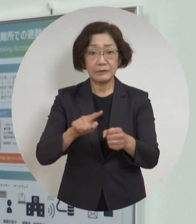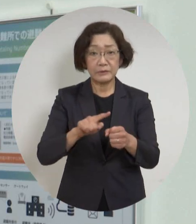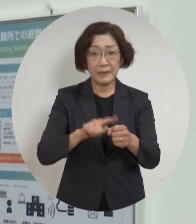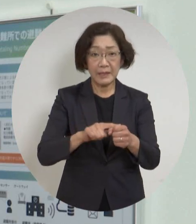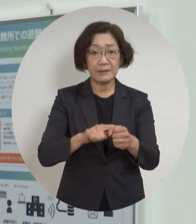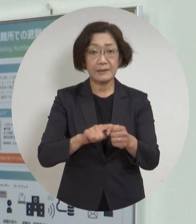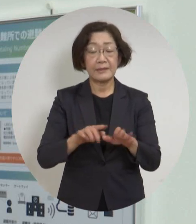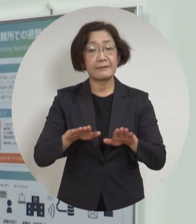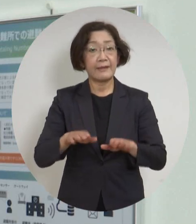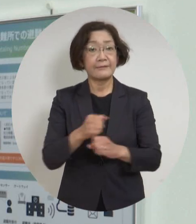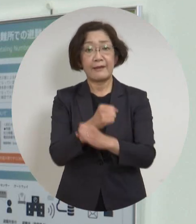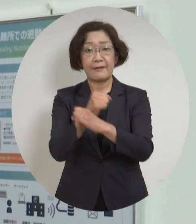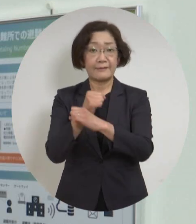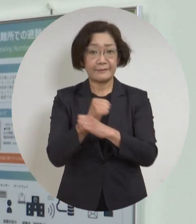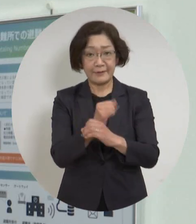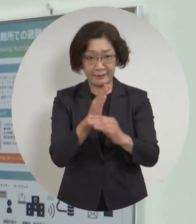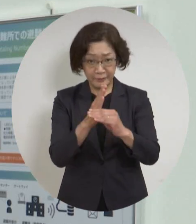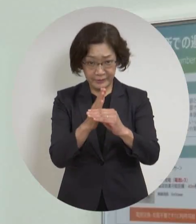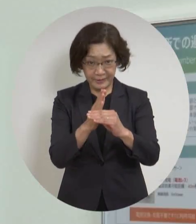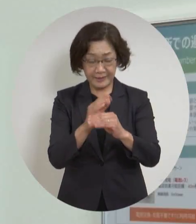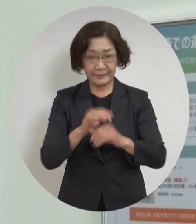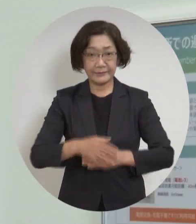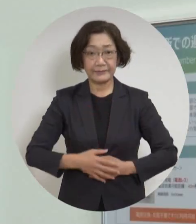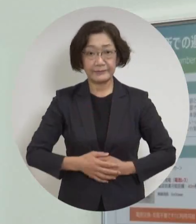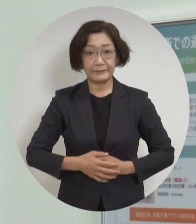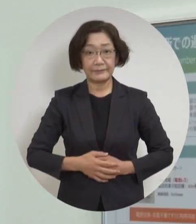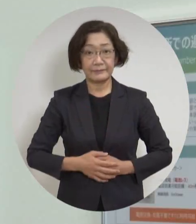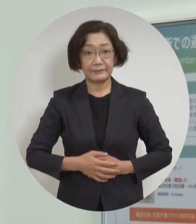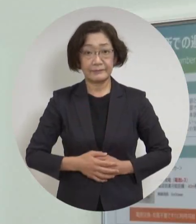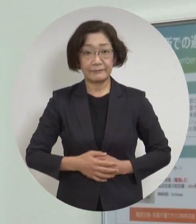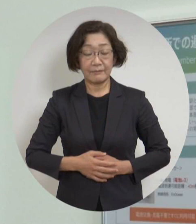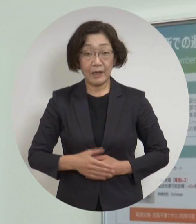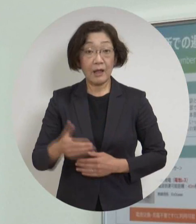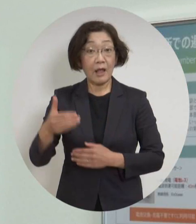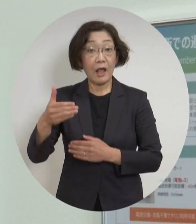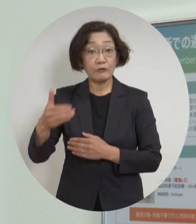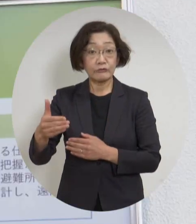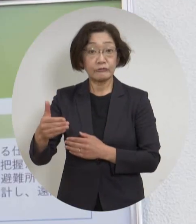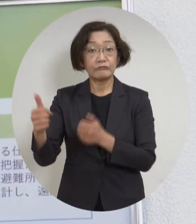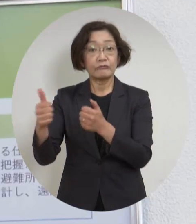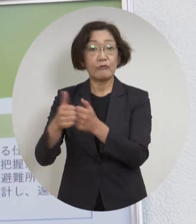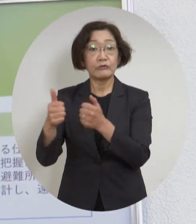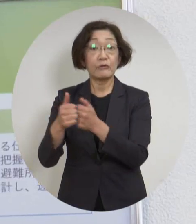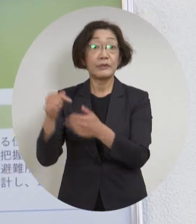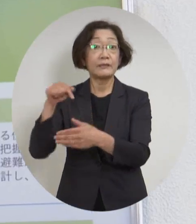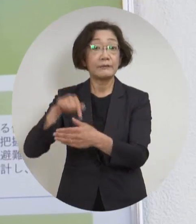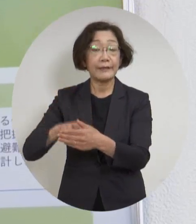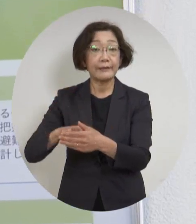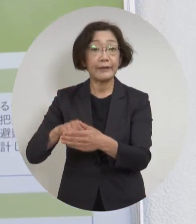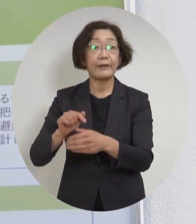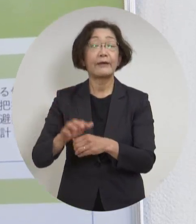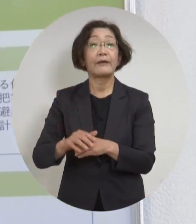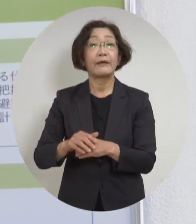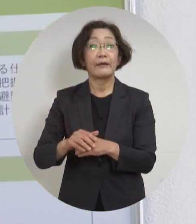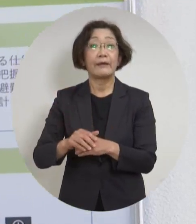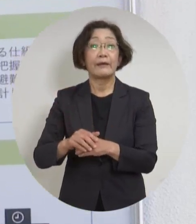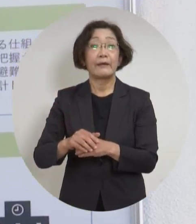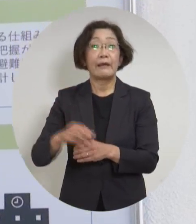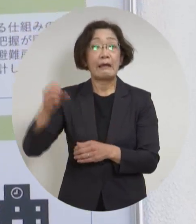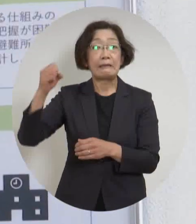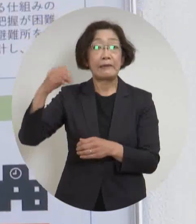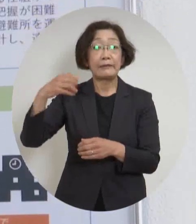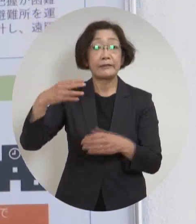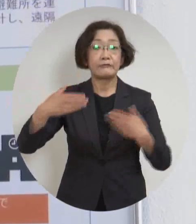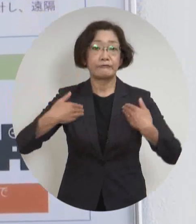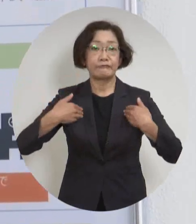討構築実証するなどしております。そのような中、大田区様との話をさせていただきながら、電池電源